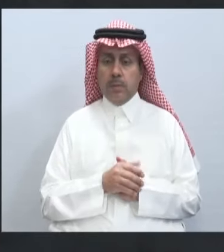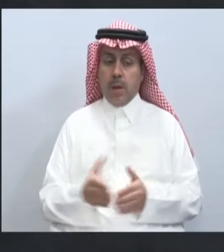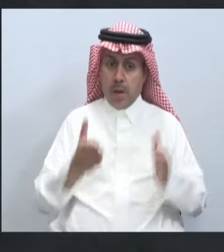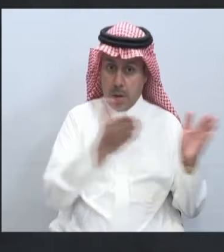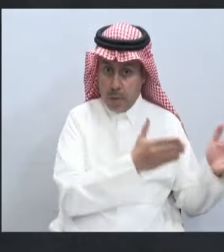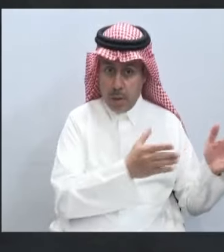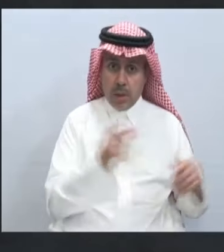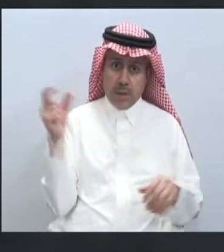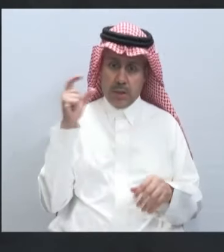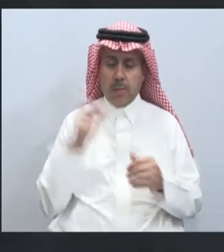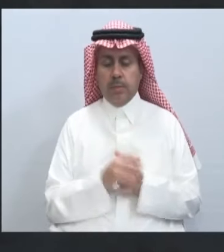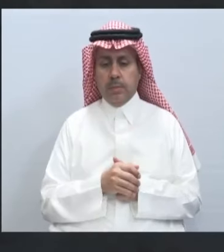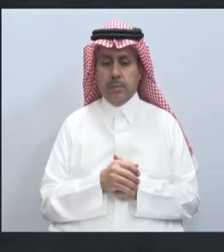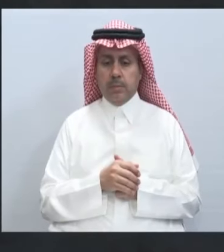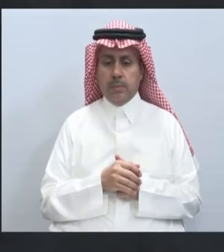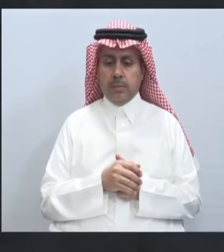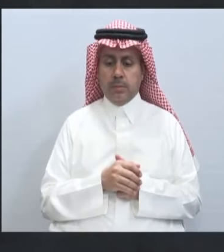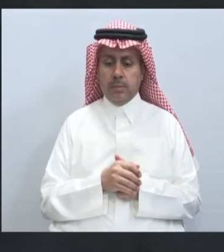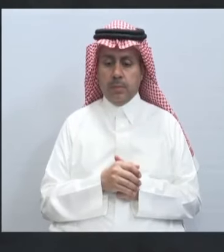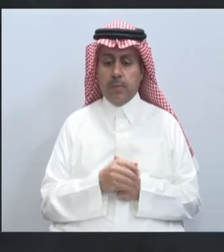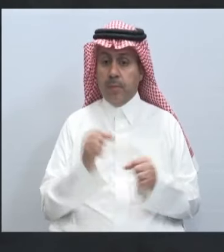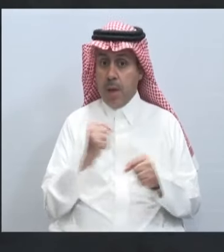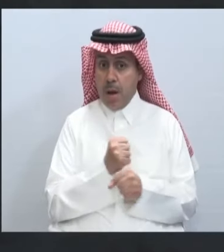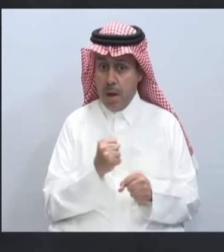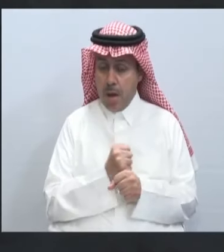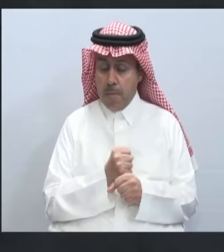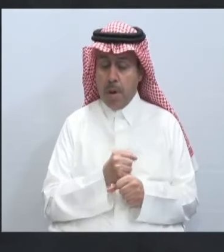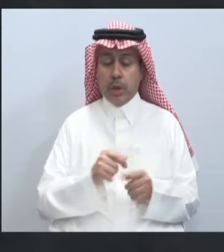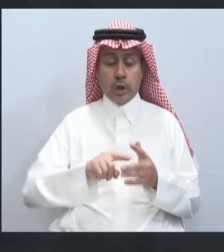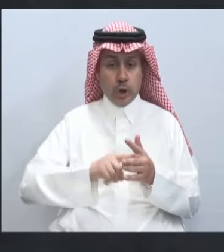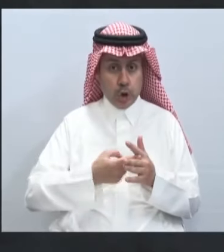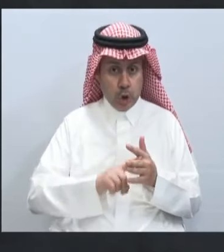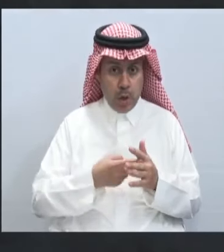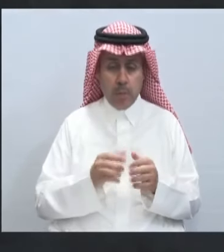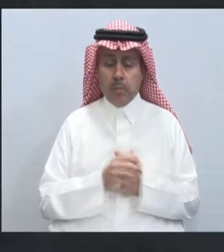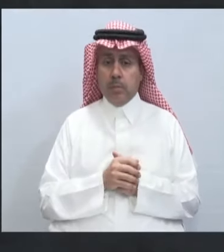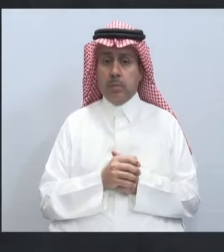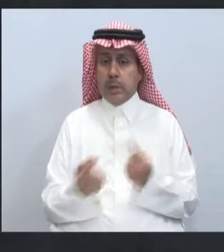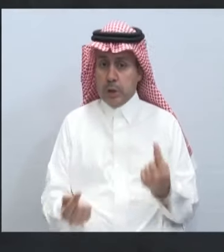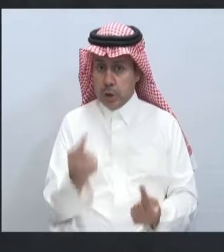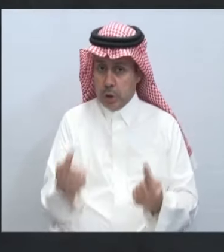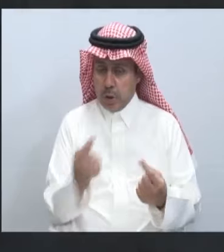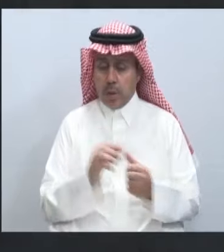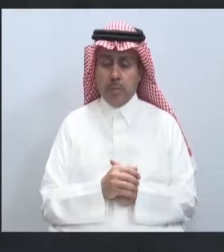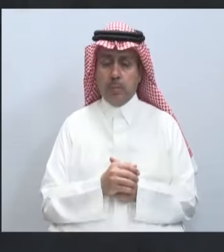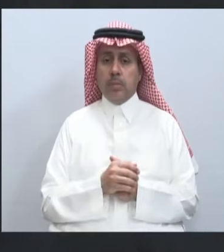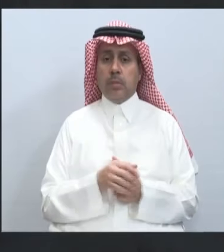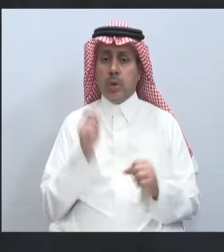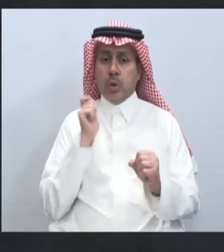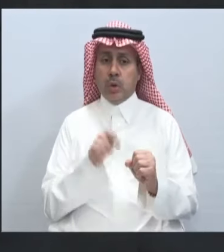عليه الاسلام ابنائي الاعمال المهنيه الصناعه والزراعه